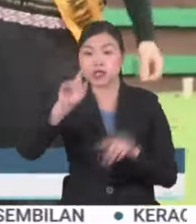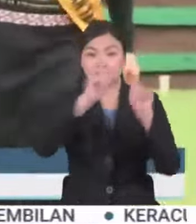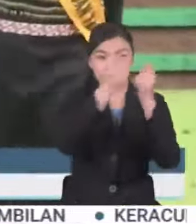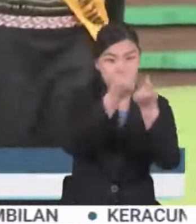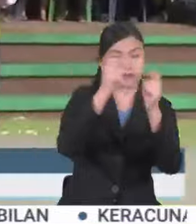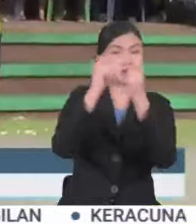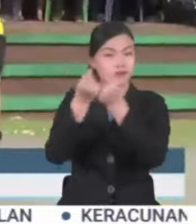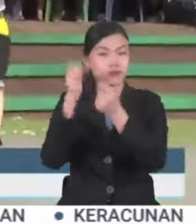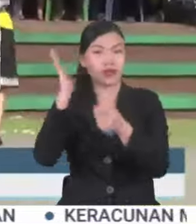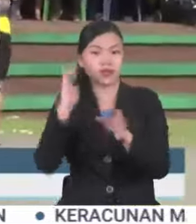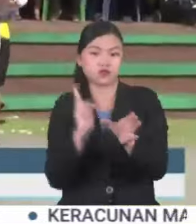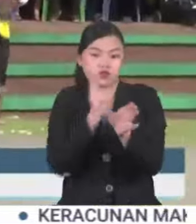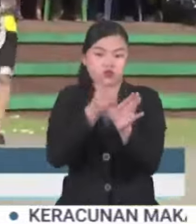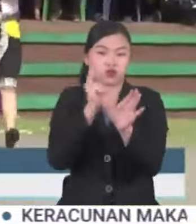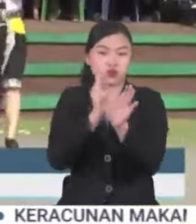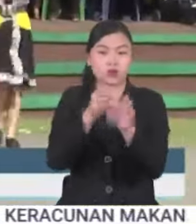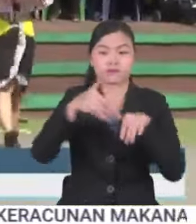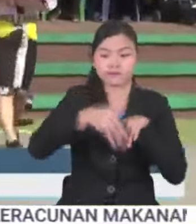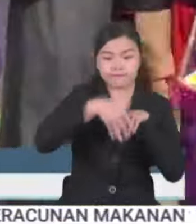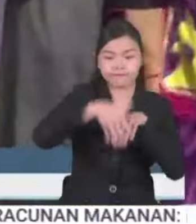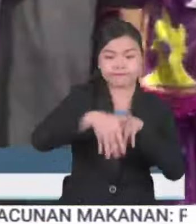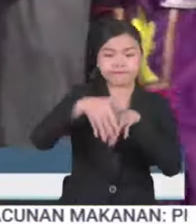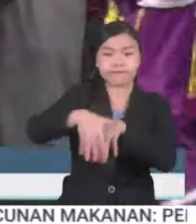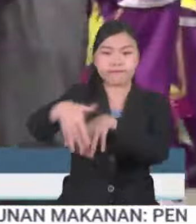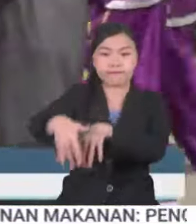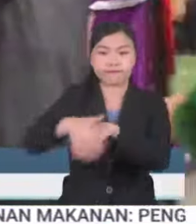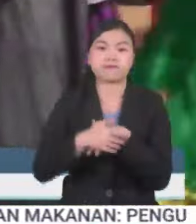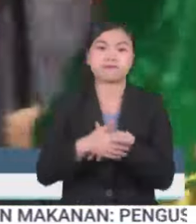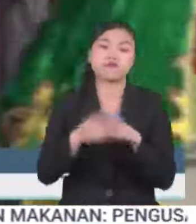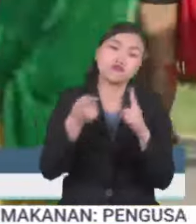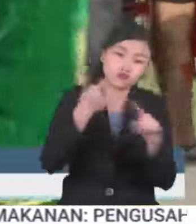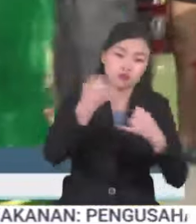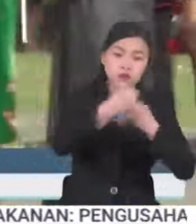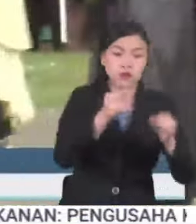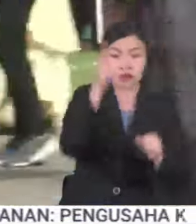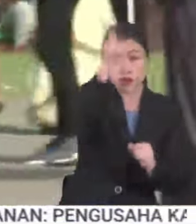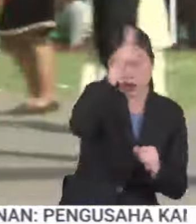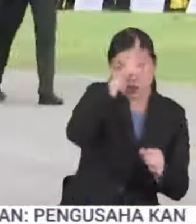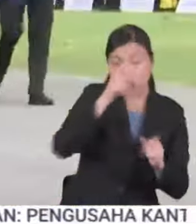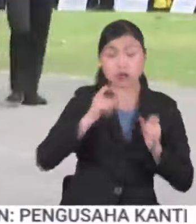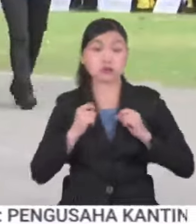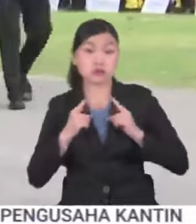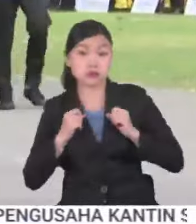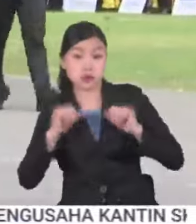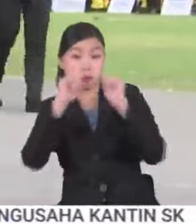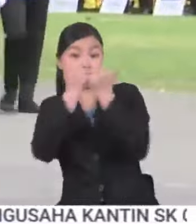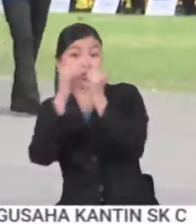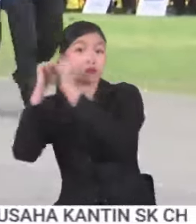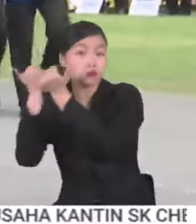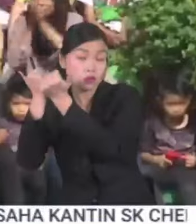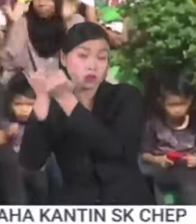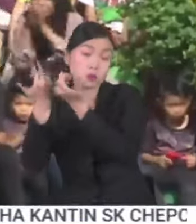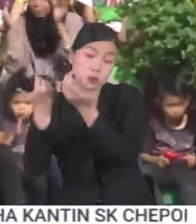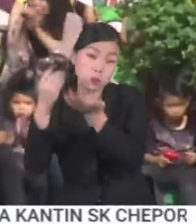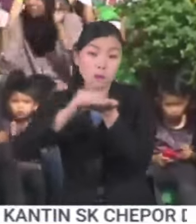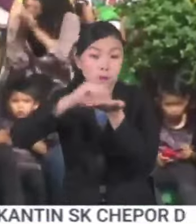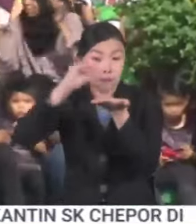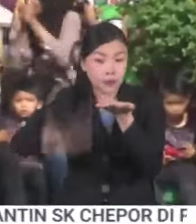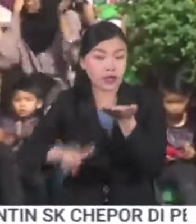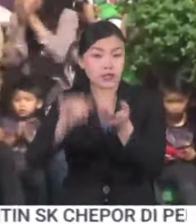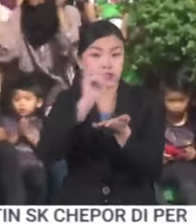dijangka mengambil bahagian dalam istiadat perbarisan kali ini terdiri jabatan kerajaan swasta persatuan-persatuan pelajar